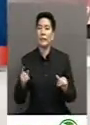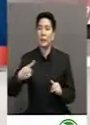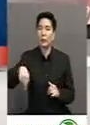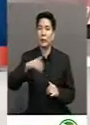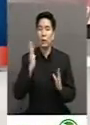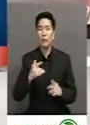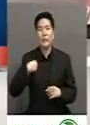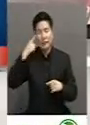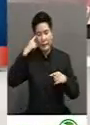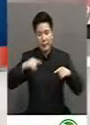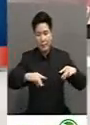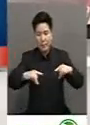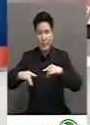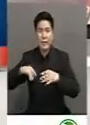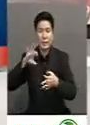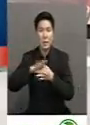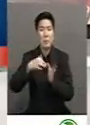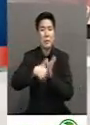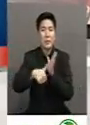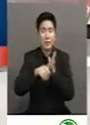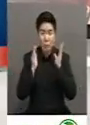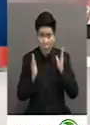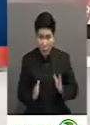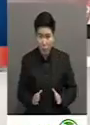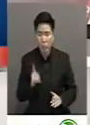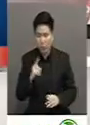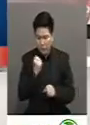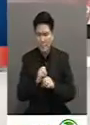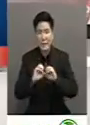คะกำลังมีความขัดแย้งกันบนภาษีของประชาชนยังไงก็เร่งดำเนินการให้ชัดเจนมากกว่านี้แล้วกันค่ะ